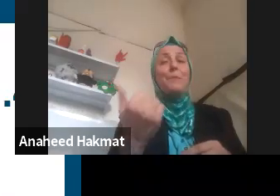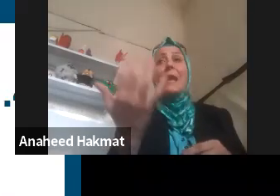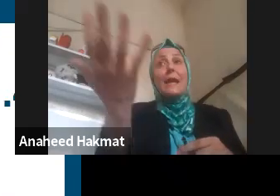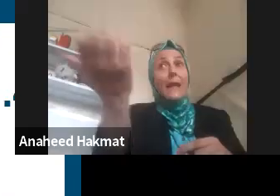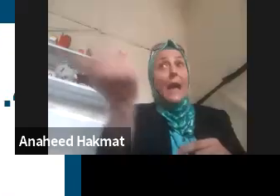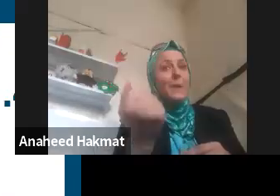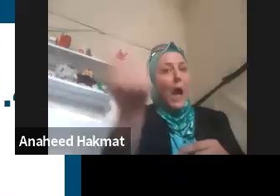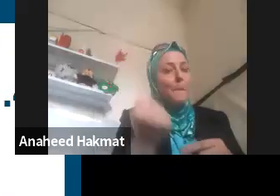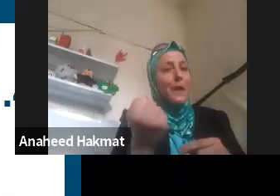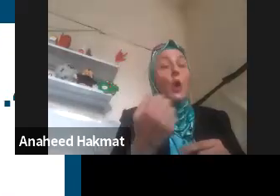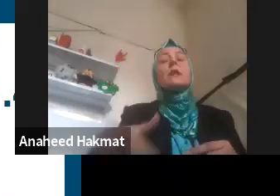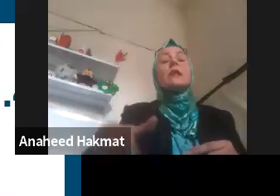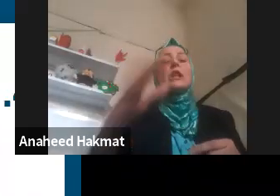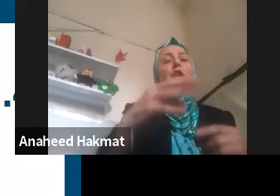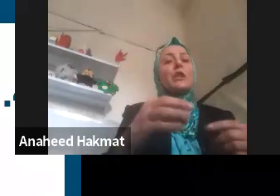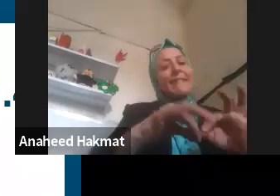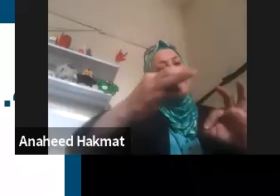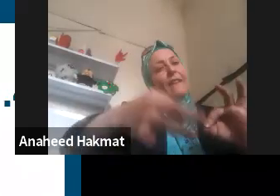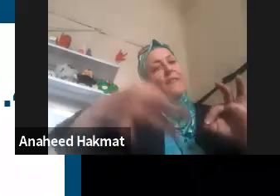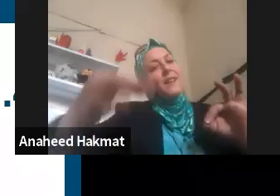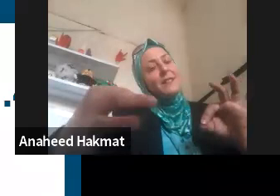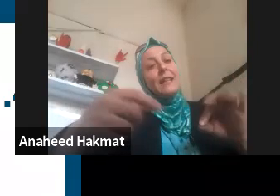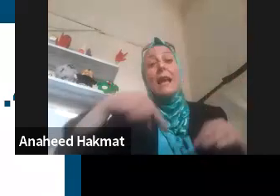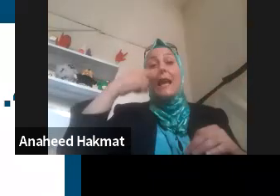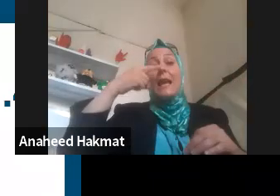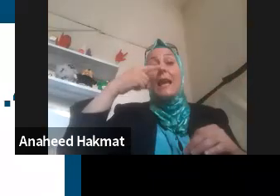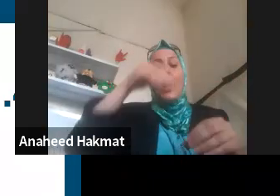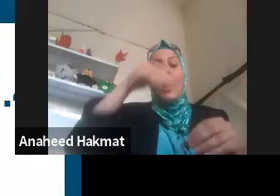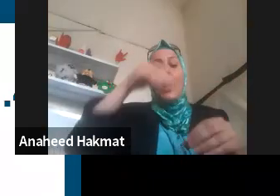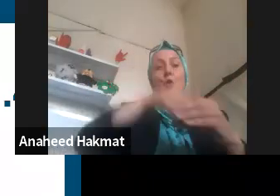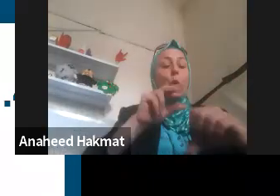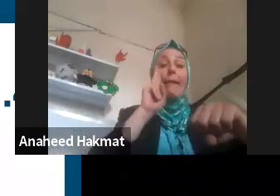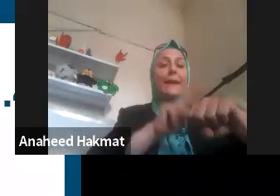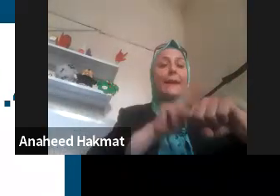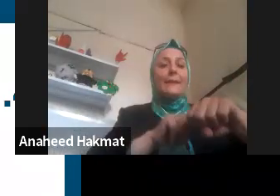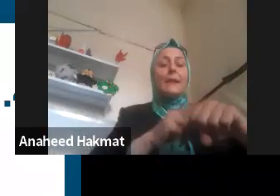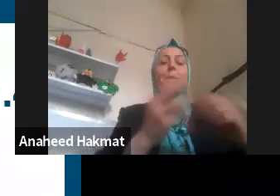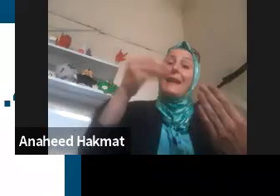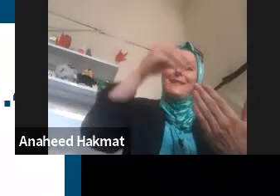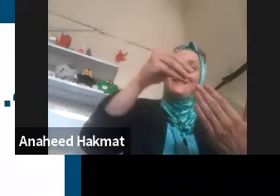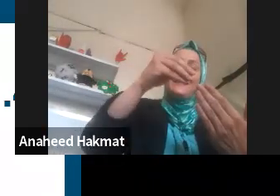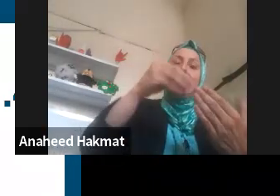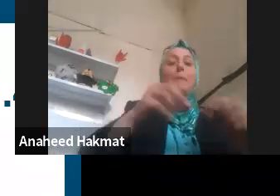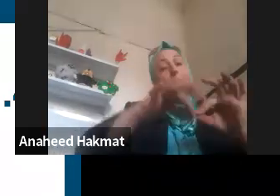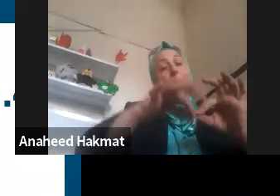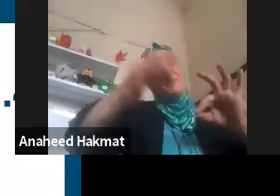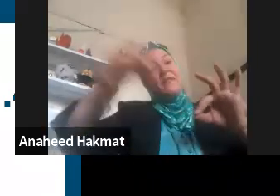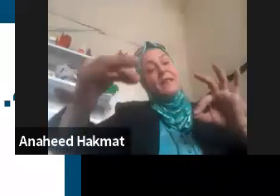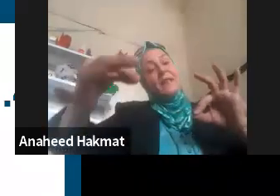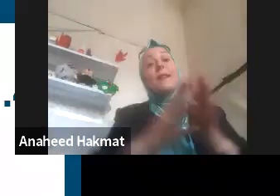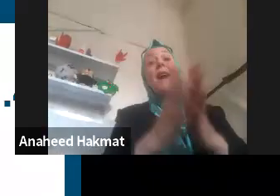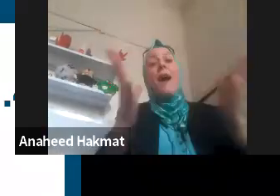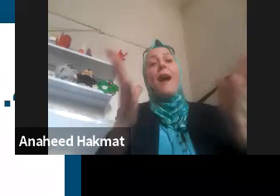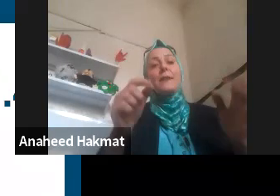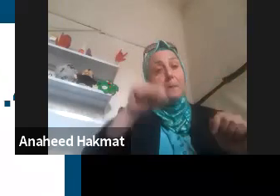كل التفاصيل اللي نحكوا بقلب الدليل، بس رح نزيد عليهم أو رح نحكي بتفاصيلهم أكتر خلال هيدا